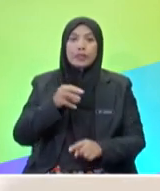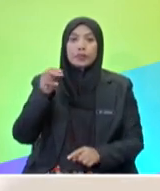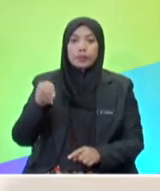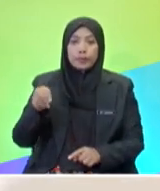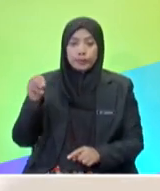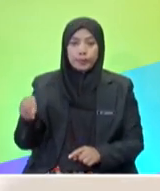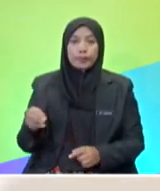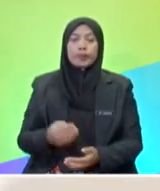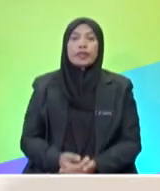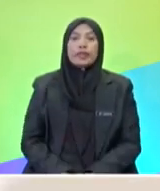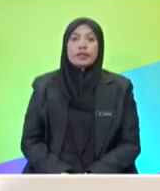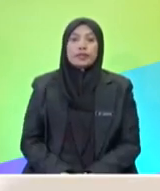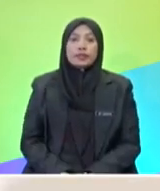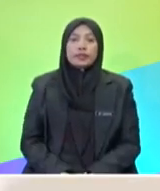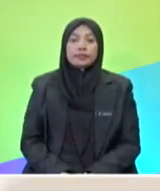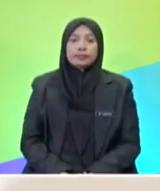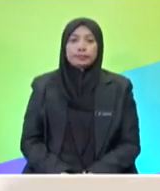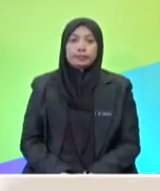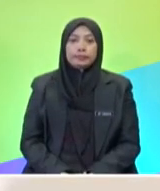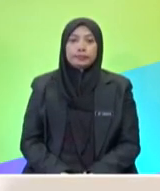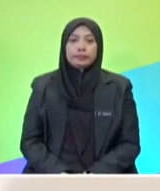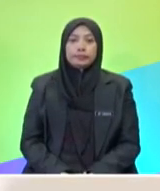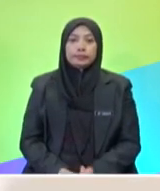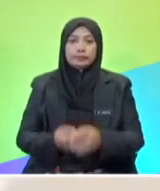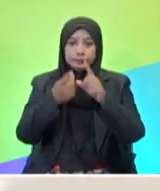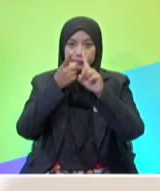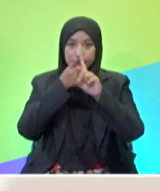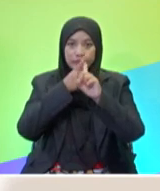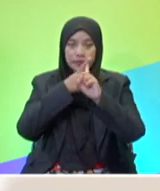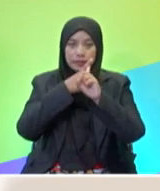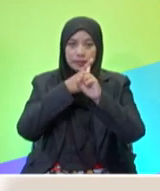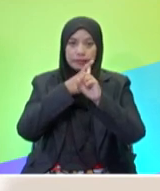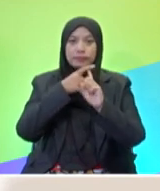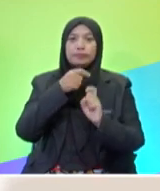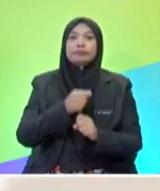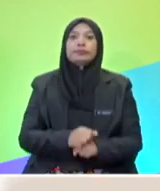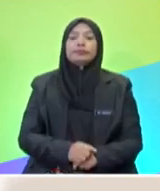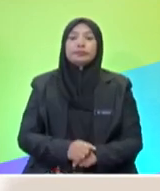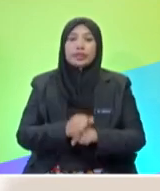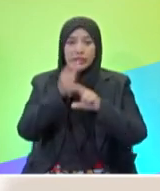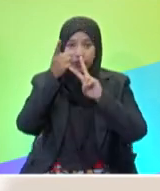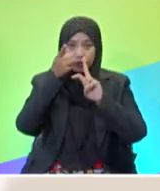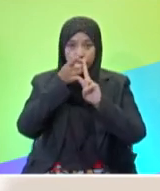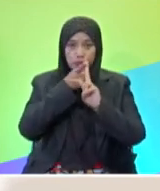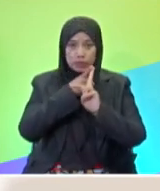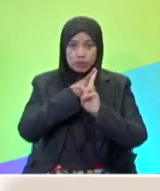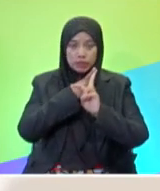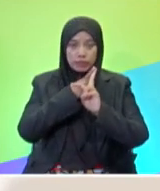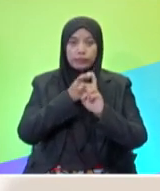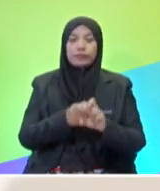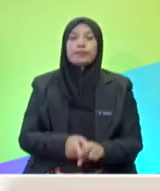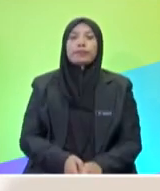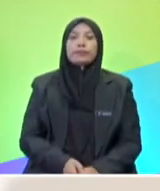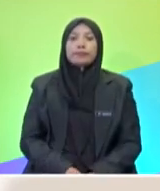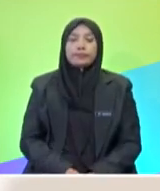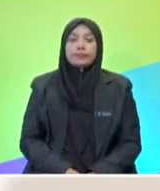Bazilah binti Bakri daripada SK Putrajaya Persin 92. Hai. Dan adik Farhi Ahmadi daripada SK Putrajaya